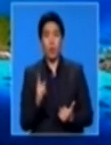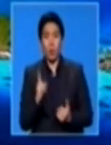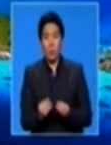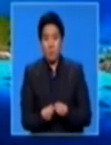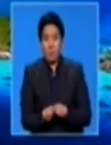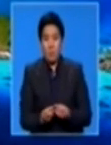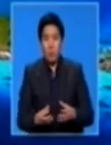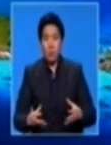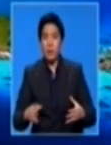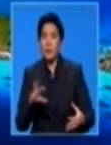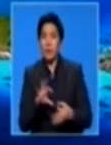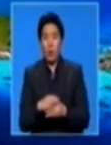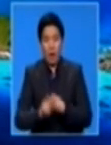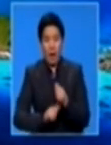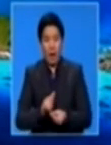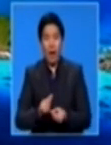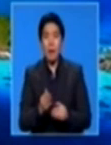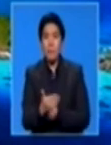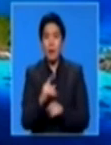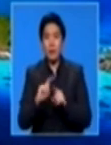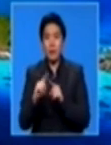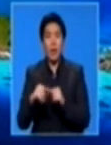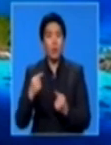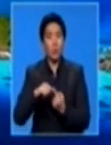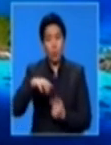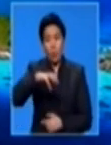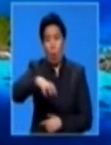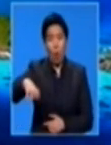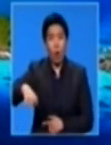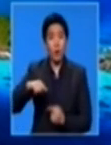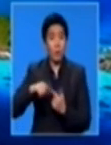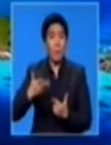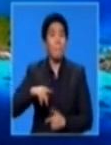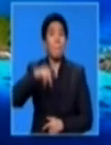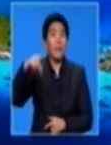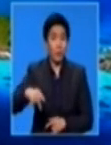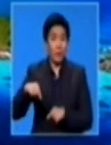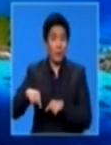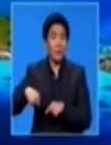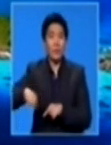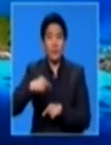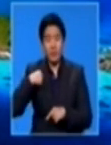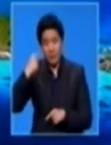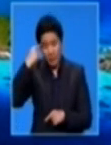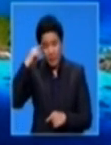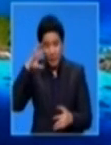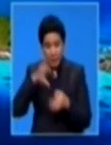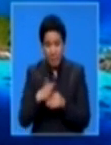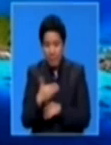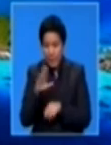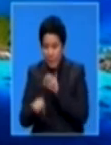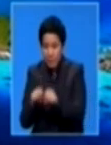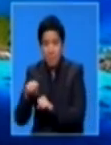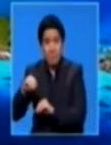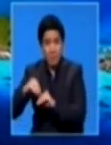ค้าการลงทุนในเรื่องประมงนั้นไปยังประเทศในหมู่เกาะแปซิฟิกนะครับแล้วก็หาแหล่งจับปลาในภาคอื่นด้วยนะครับทั้งหลายอย่